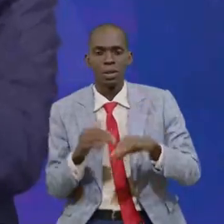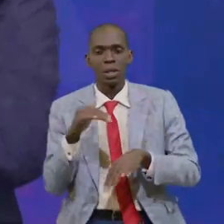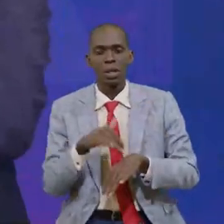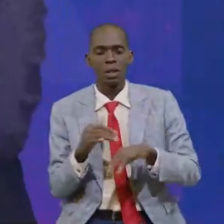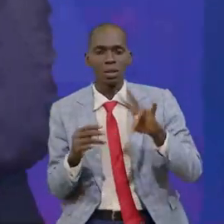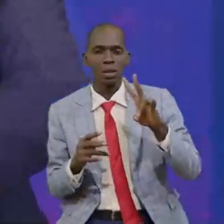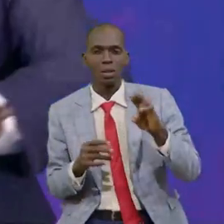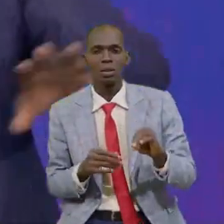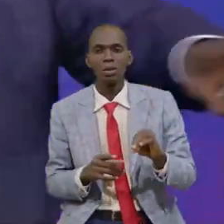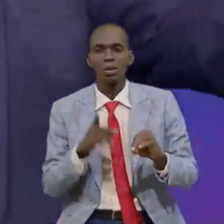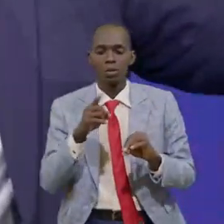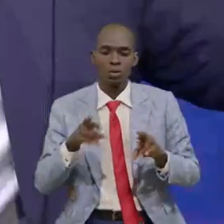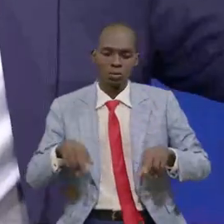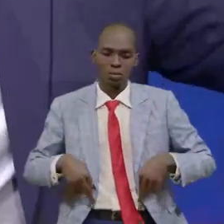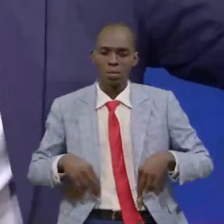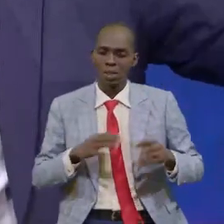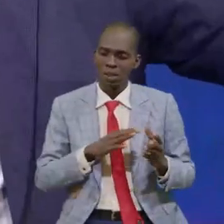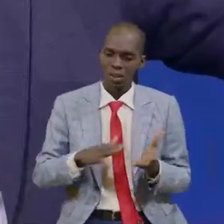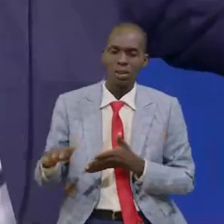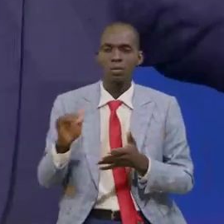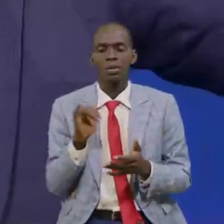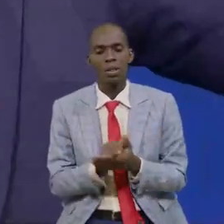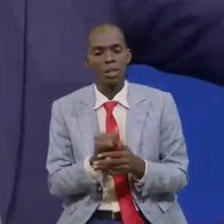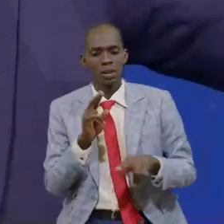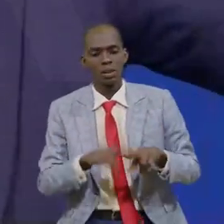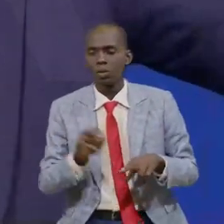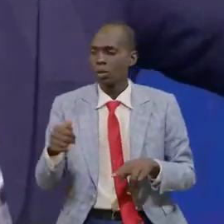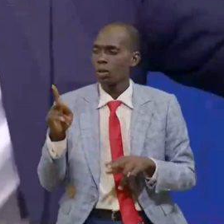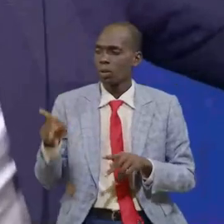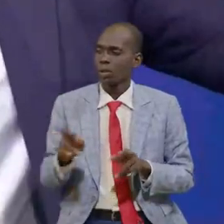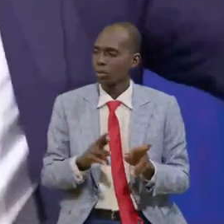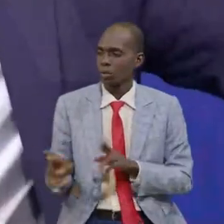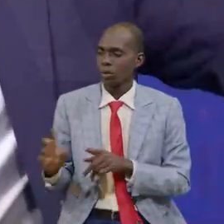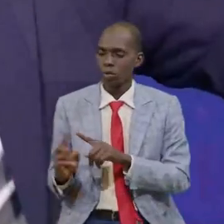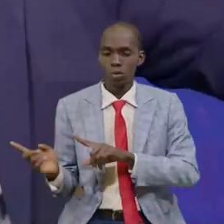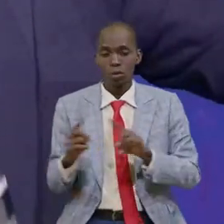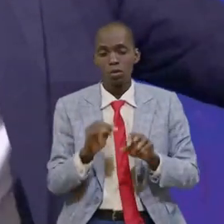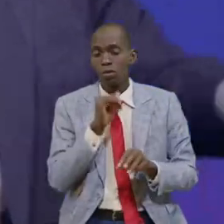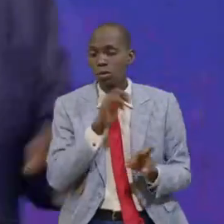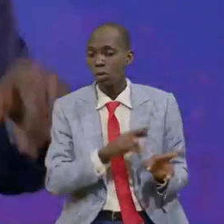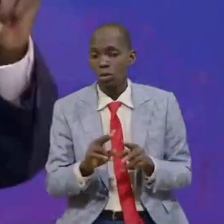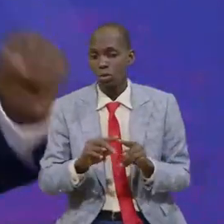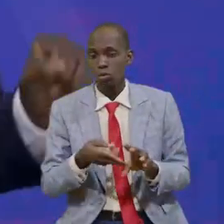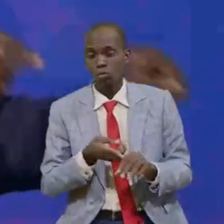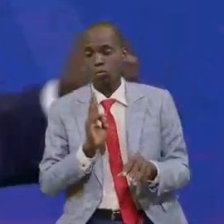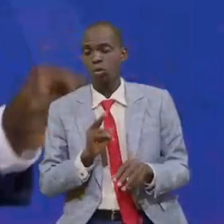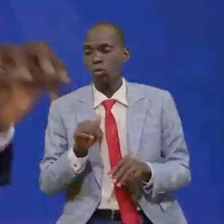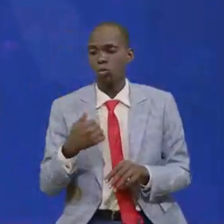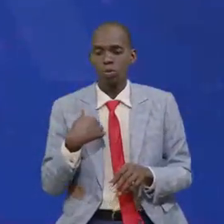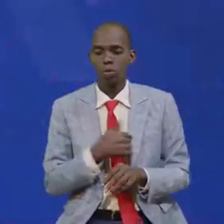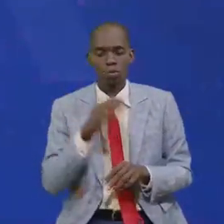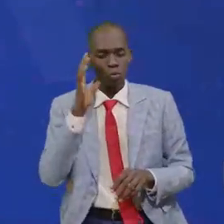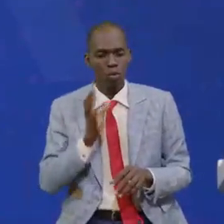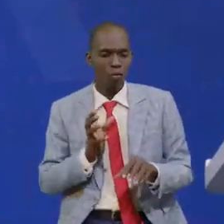70 ans, tu prends la retraite. Quitte ton fauteuil. Quelqu'un attend. Et si tu ne quittes pas, ils vont te pousser. Parce que